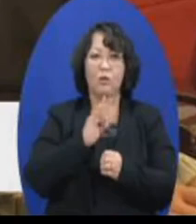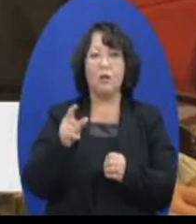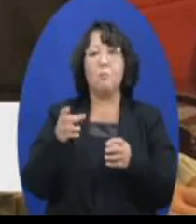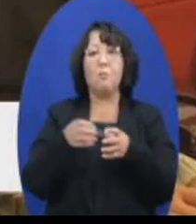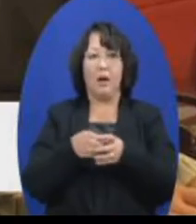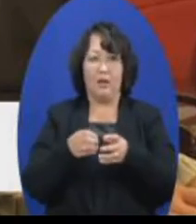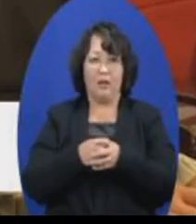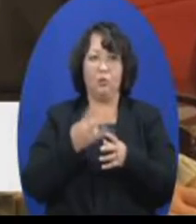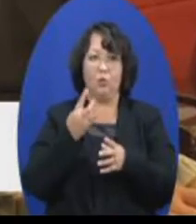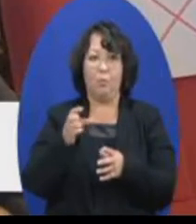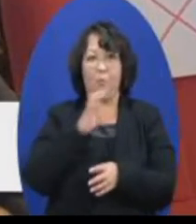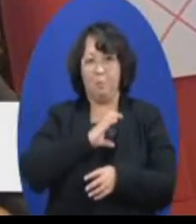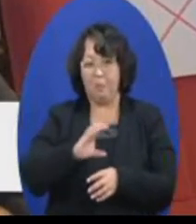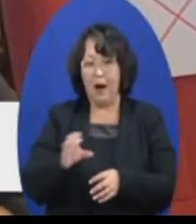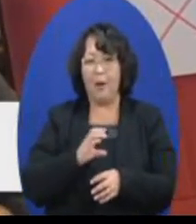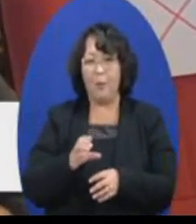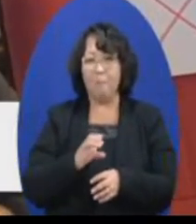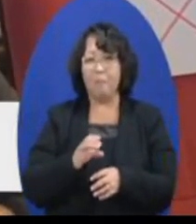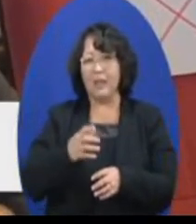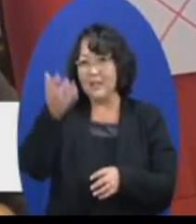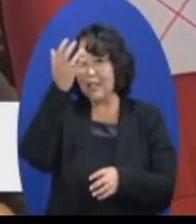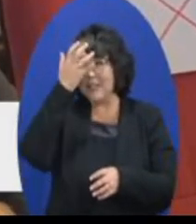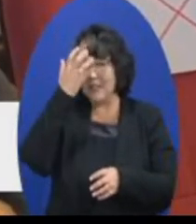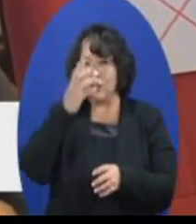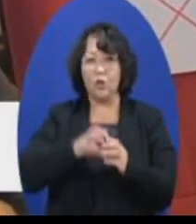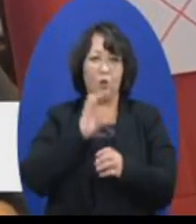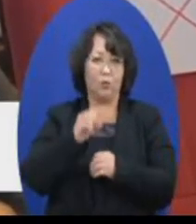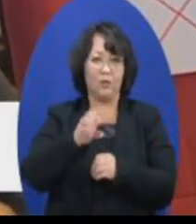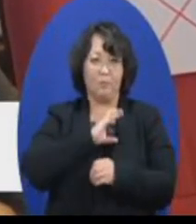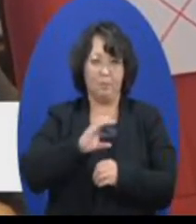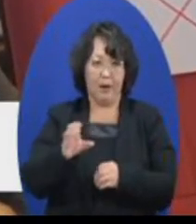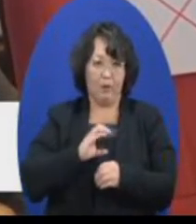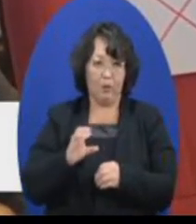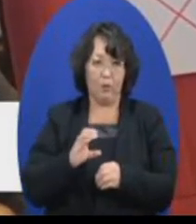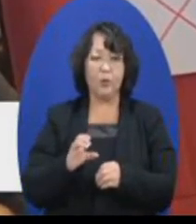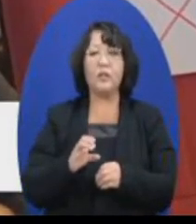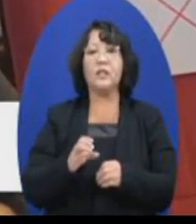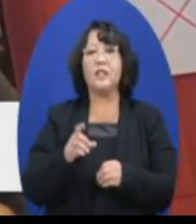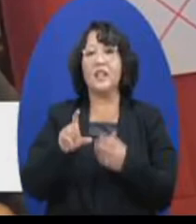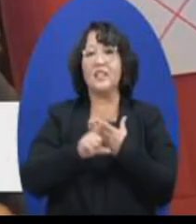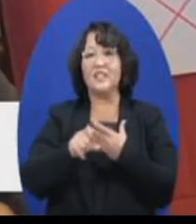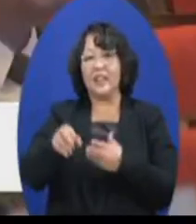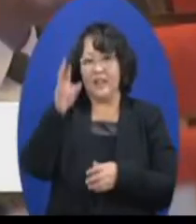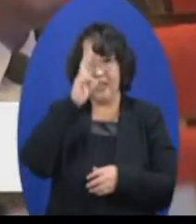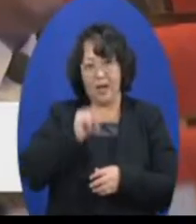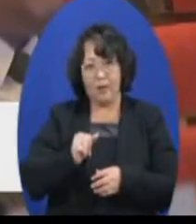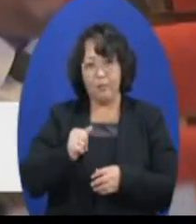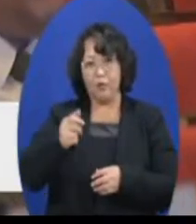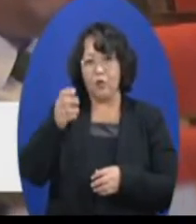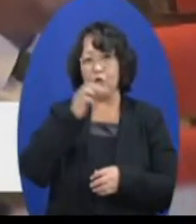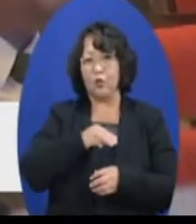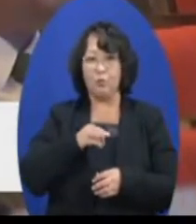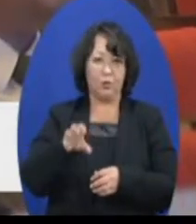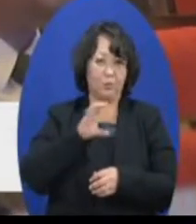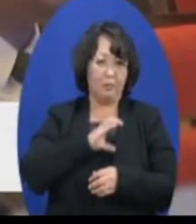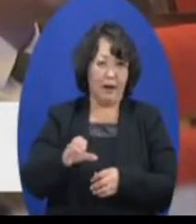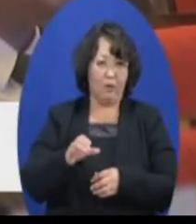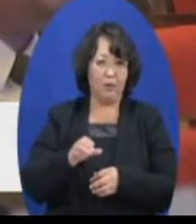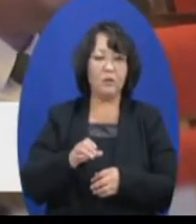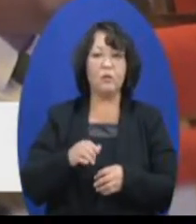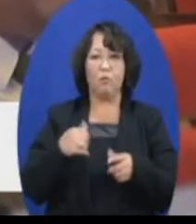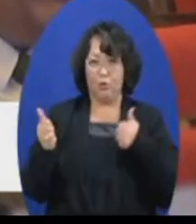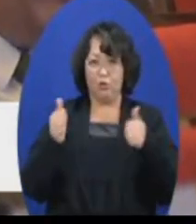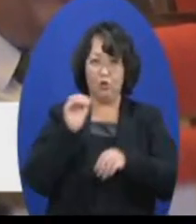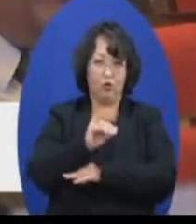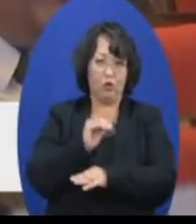багийн бүрэлдэхүүнд нэгдсэн үндэсний байгууллага, засгийн газар олон улсын байгууллагууд болон элчин сайдын яамд төрийн бус байгууллагын